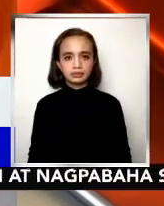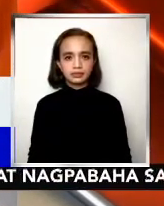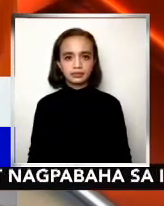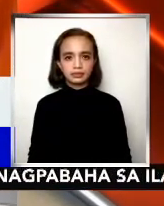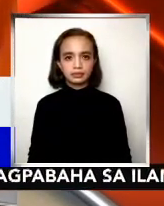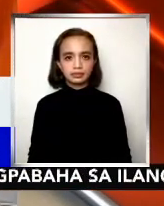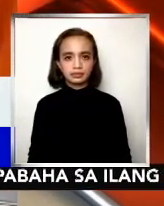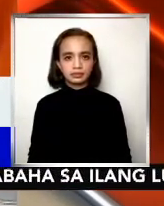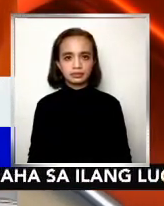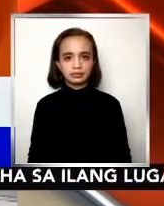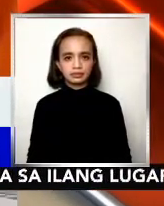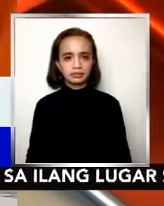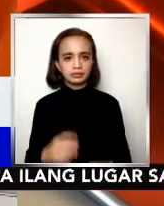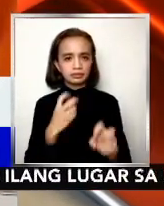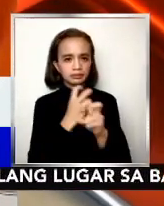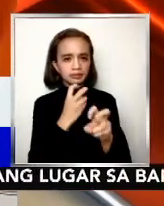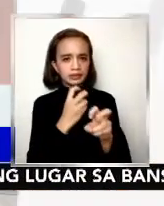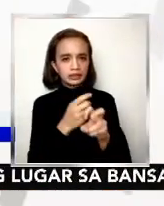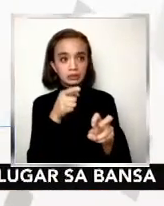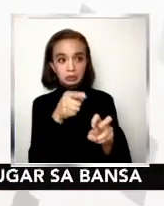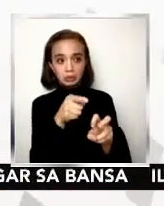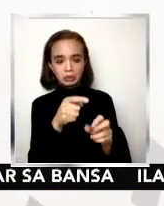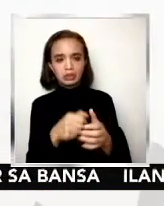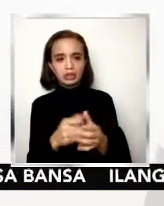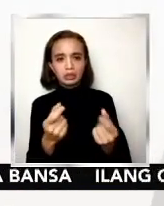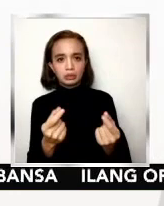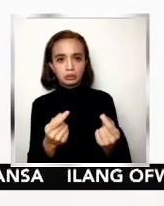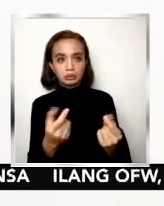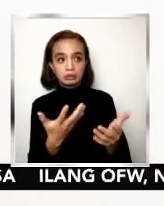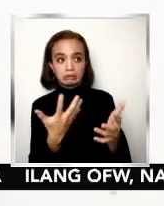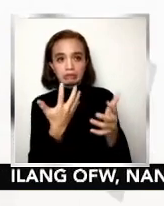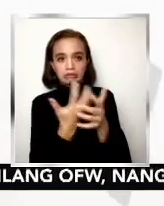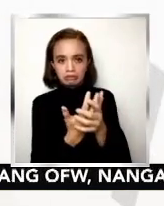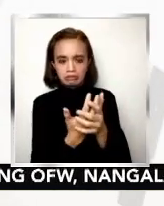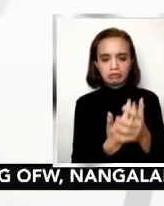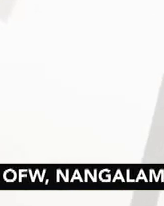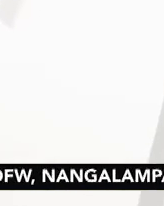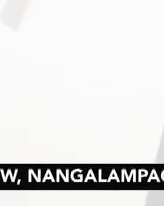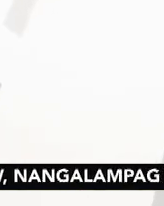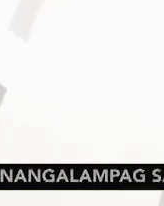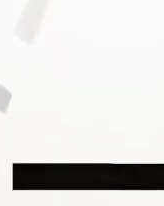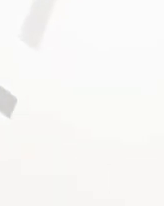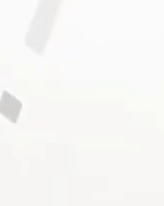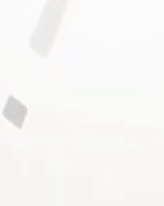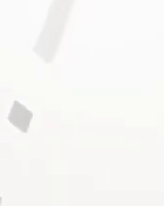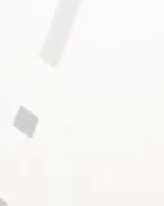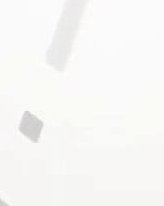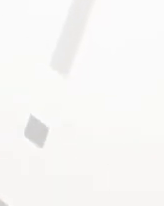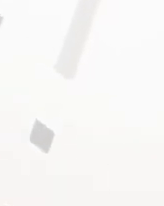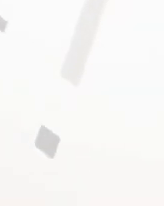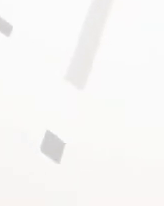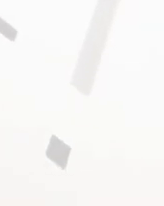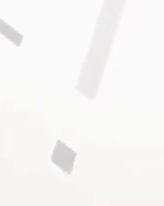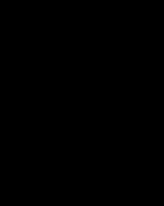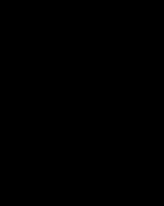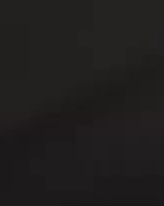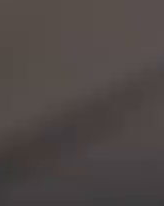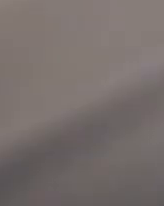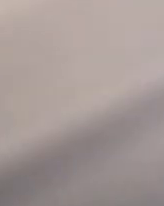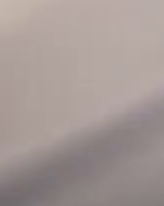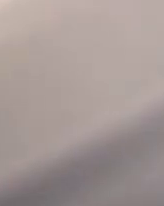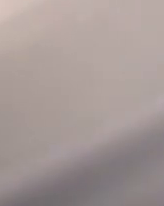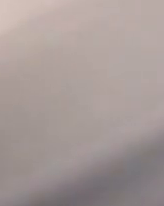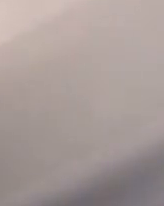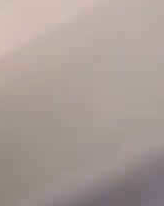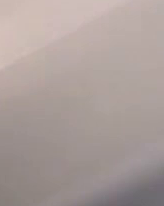po sa kulungan. Pagbabago na po ako. Marisol Abdurahman, Nakatuto, 24 Oras.